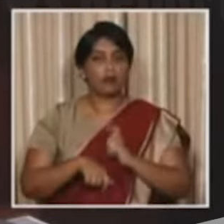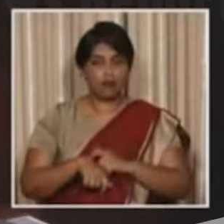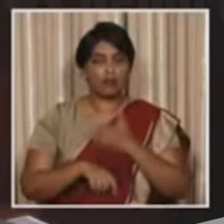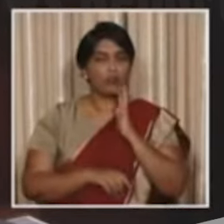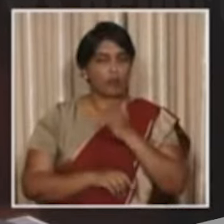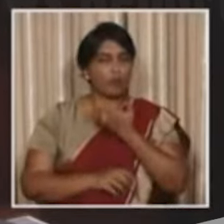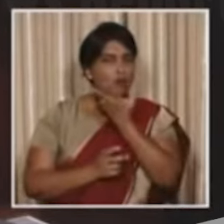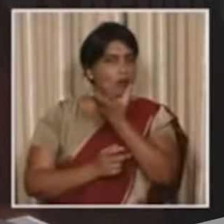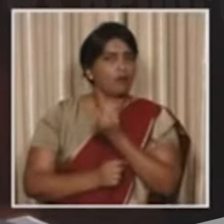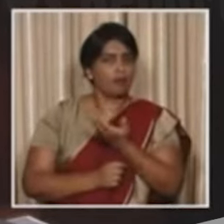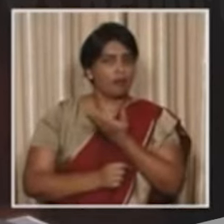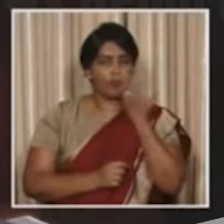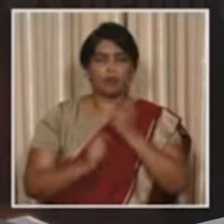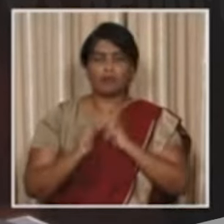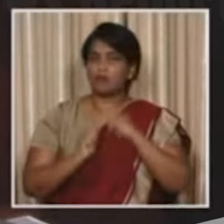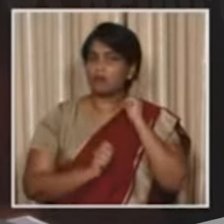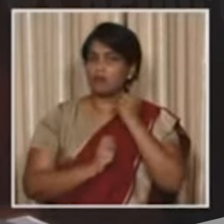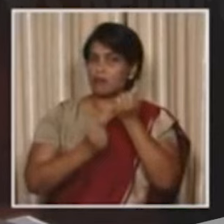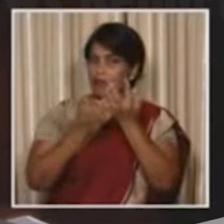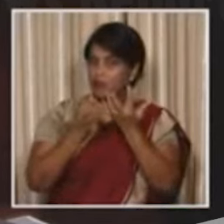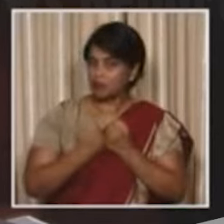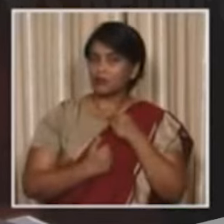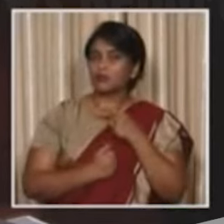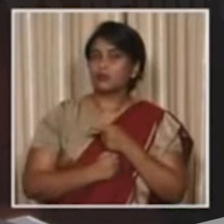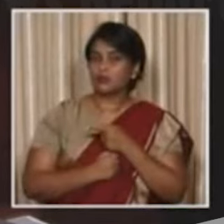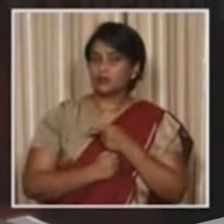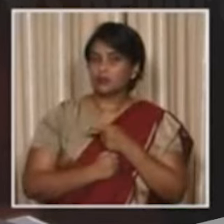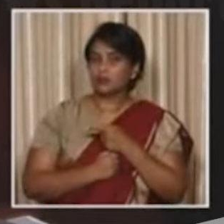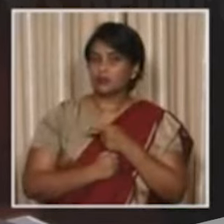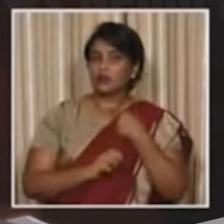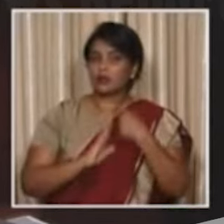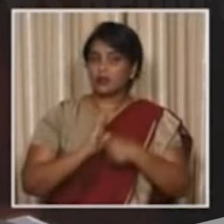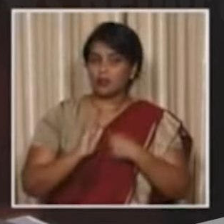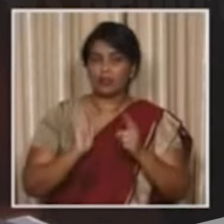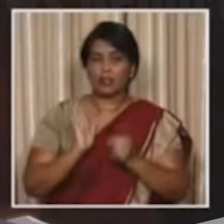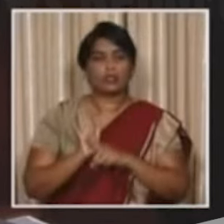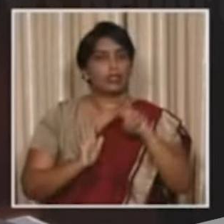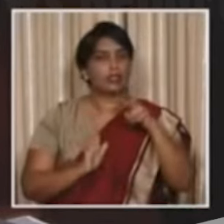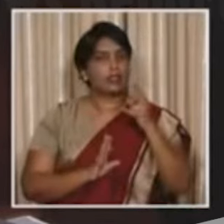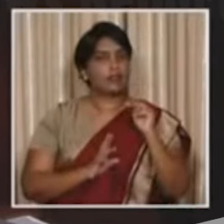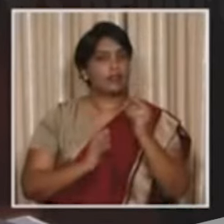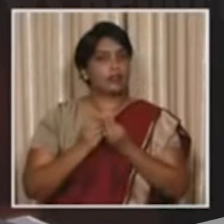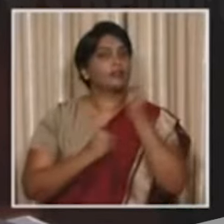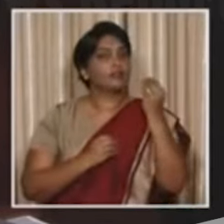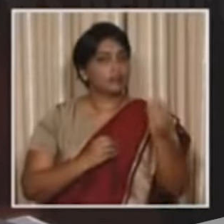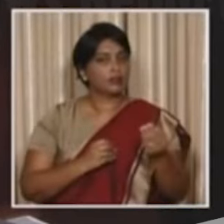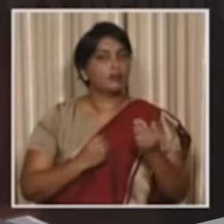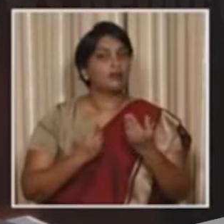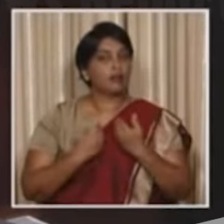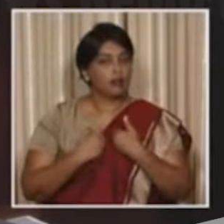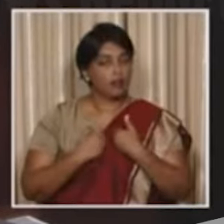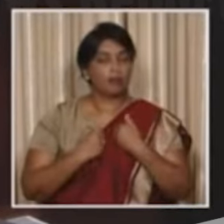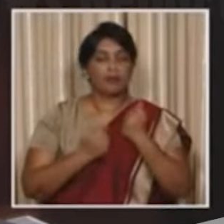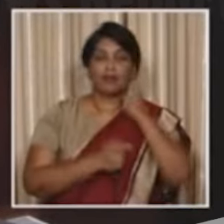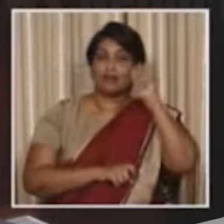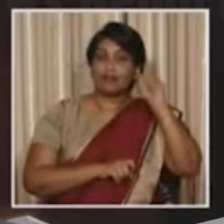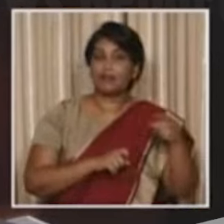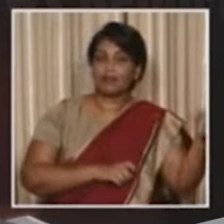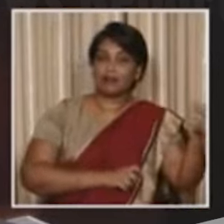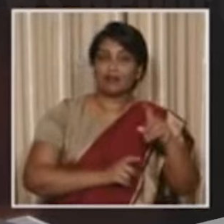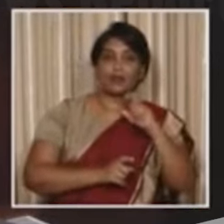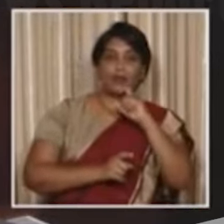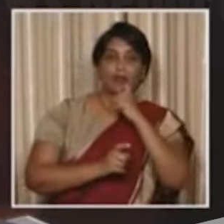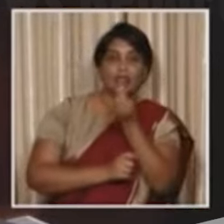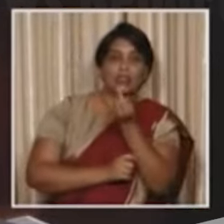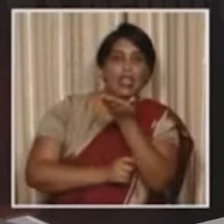තිබෙනවා. ඉතින් ඒ වන්දි ලබා ගැනීමේ අවස්ථාව රටේ ලක්ෂ 220 ලබා දෙන්නටයි අපේ පෙත්සම් කරුවන් වන්දි